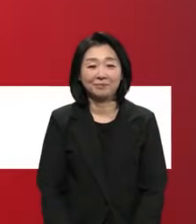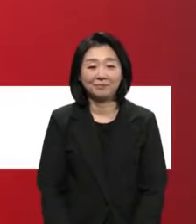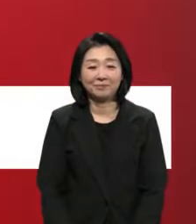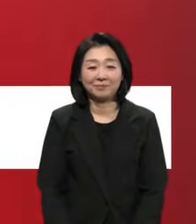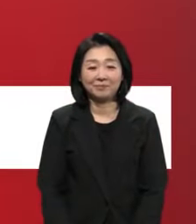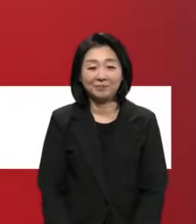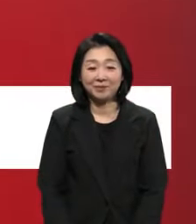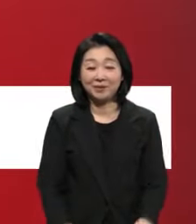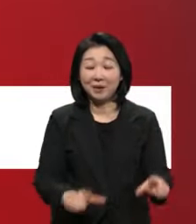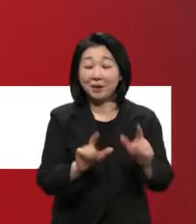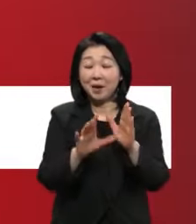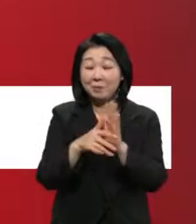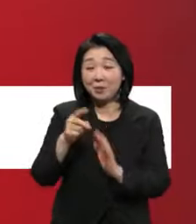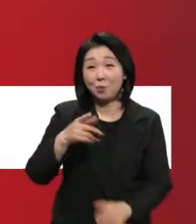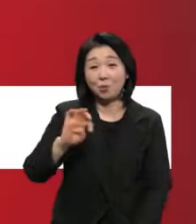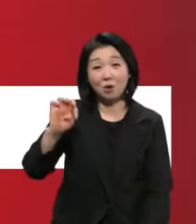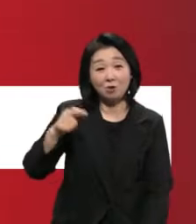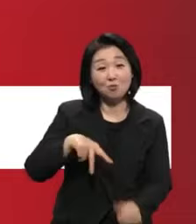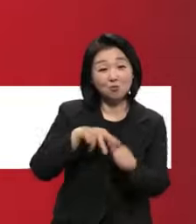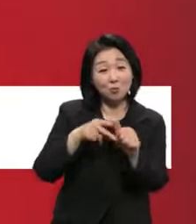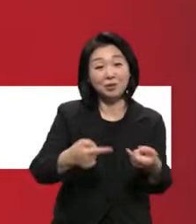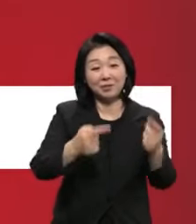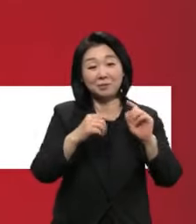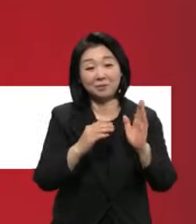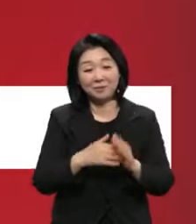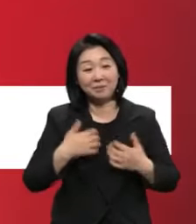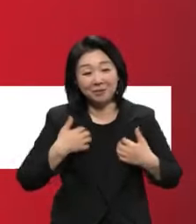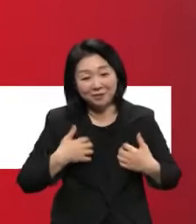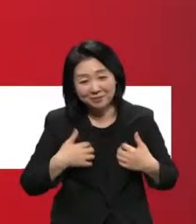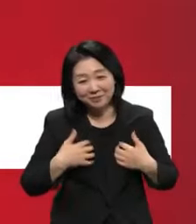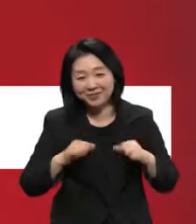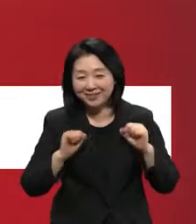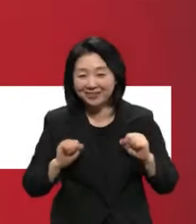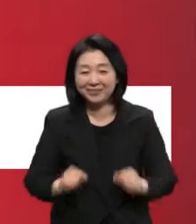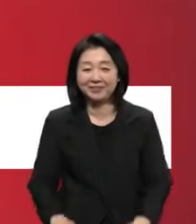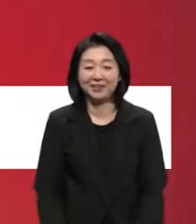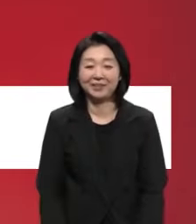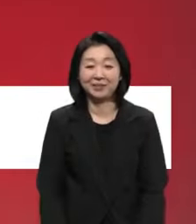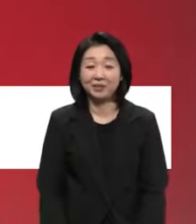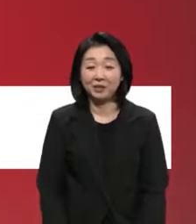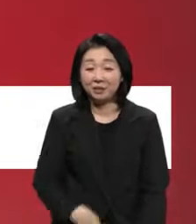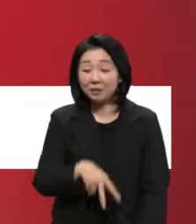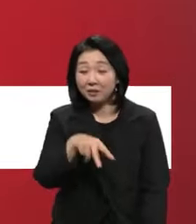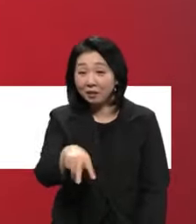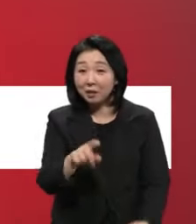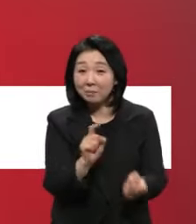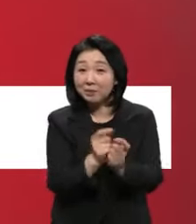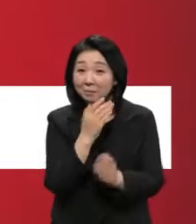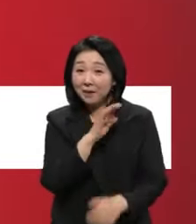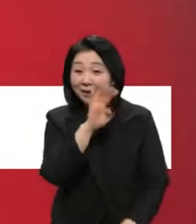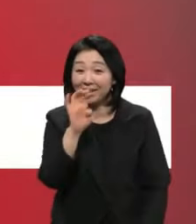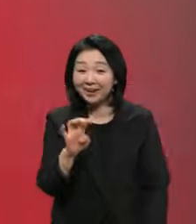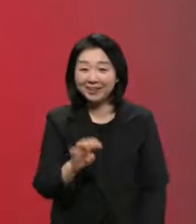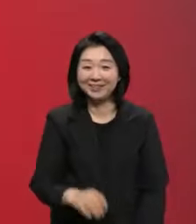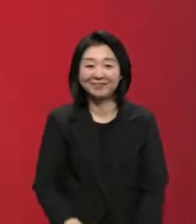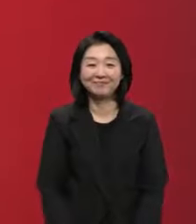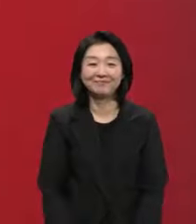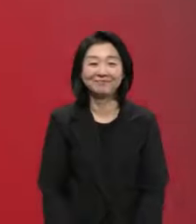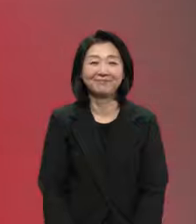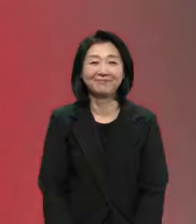라이브의 공영훈 후보님 들어오세요. 아, 반갑습니다. 안녕하십니까. 여기 내려가면 만날 수 있는 거 아니죠?